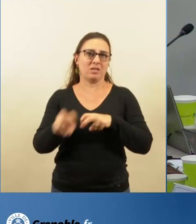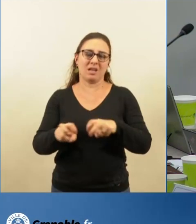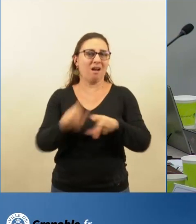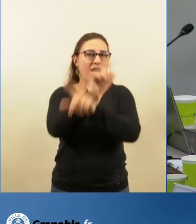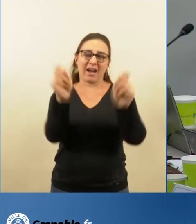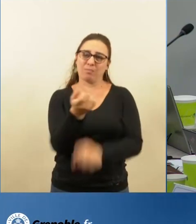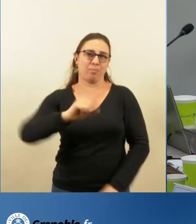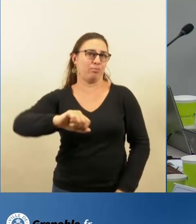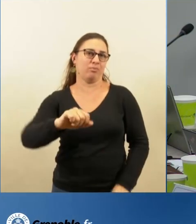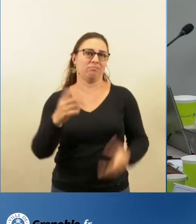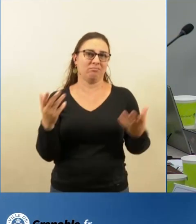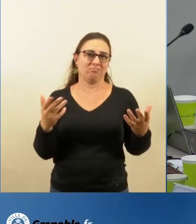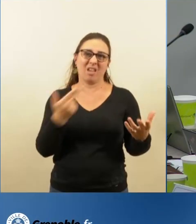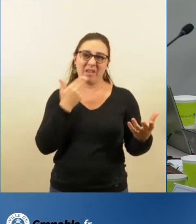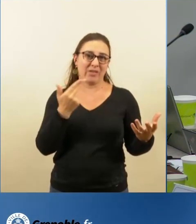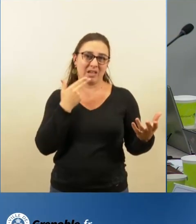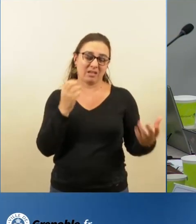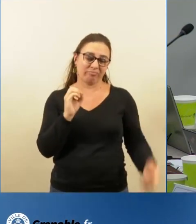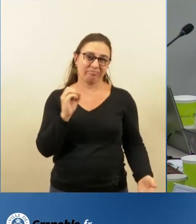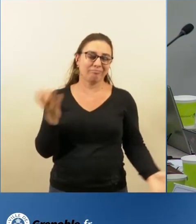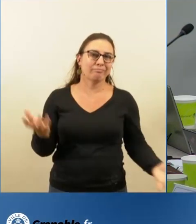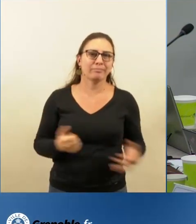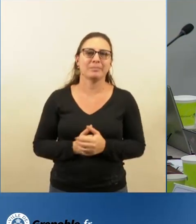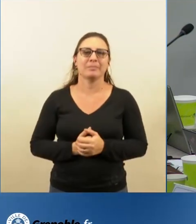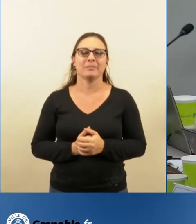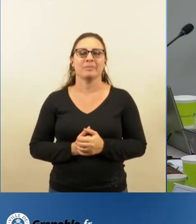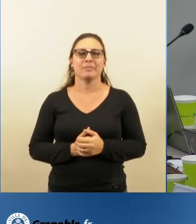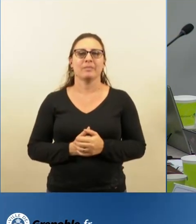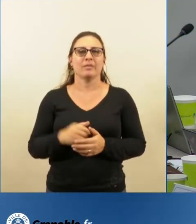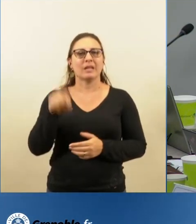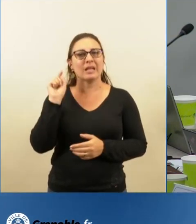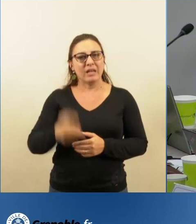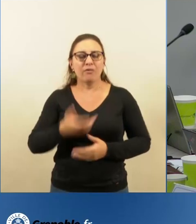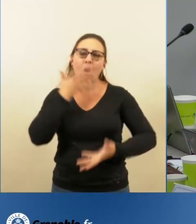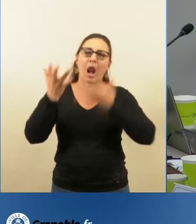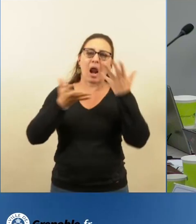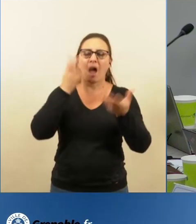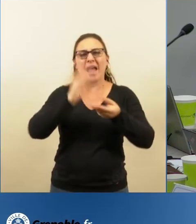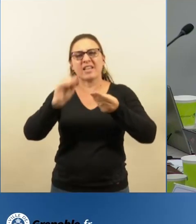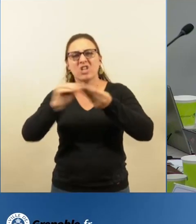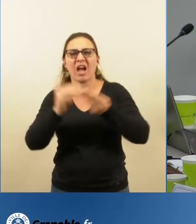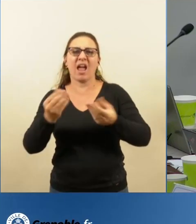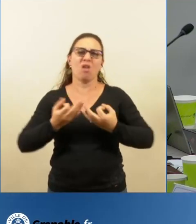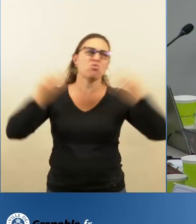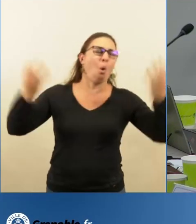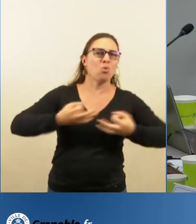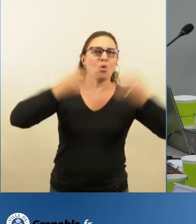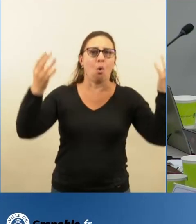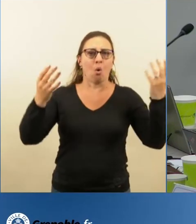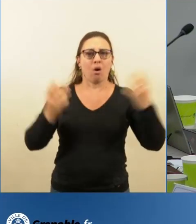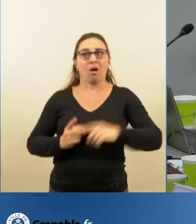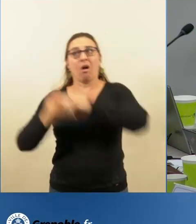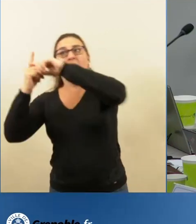respectée et ne sera donc pas efficace nous nous devons d’éviter les discours caricaturaux et excessifs dans un sens comme dans un